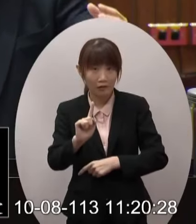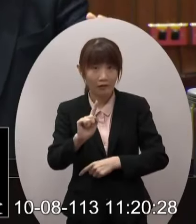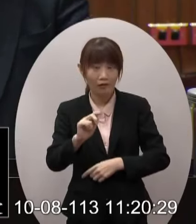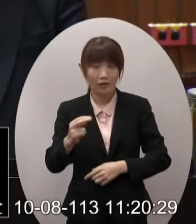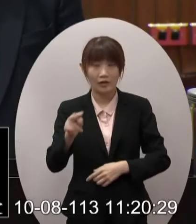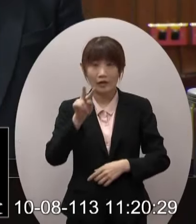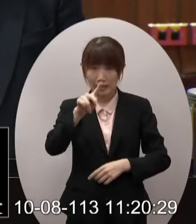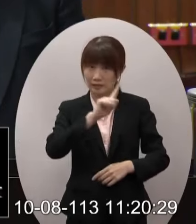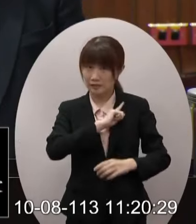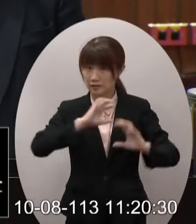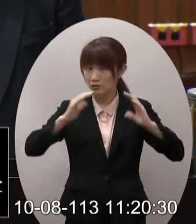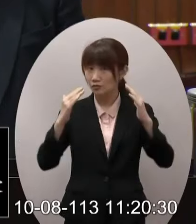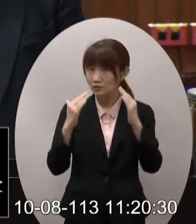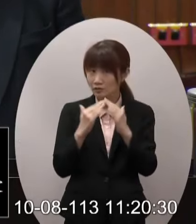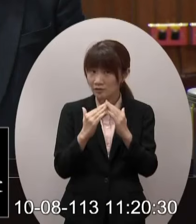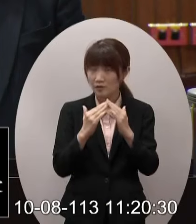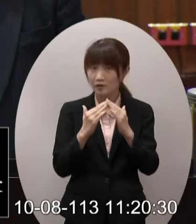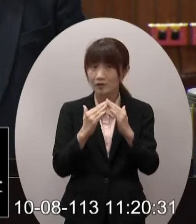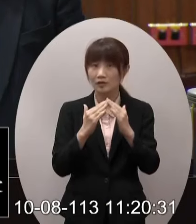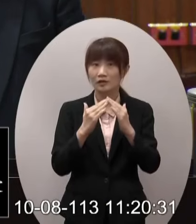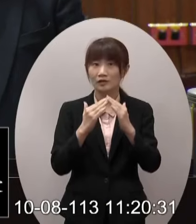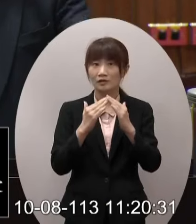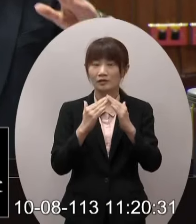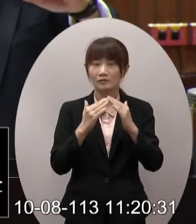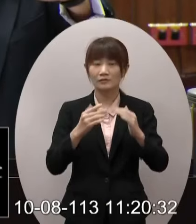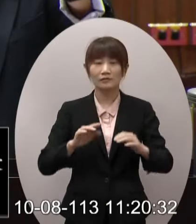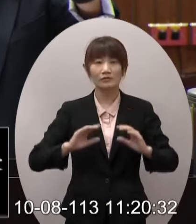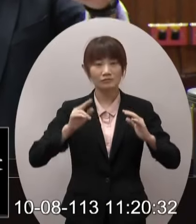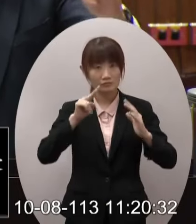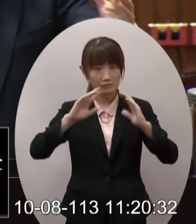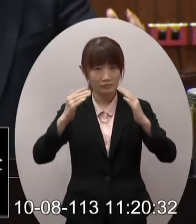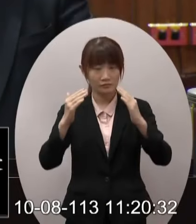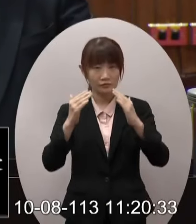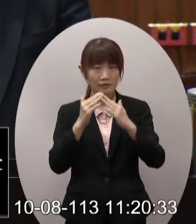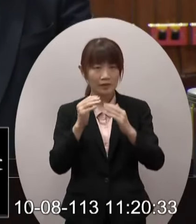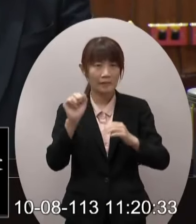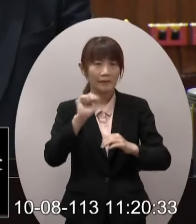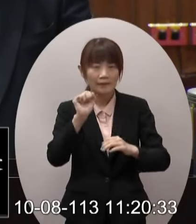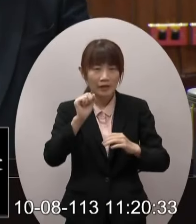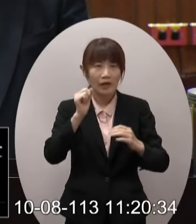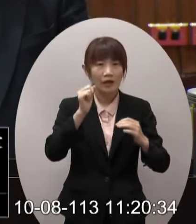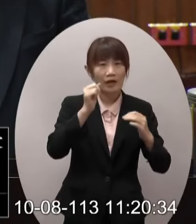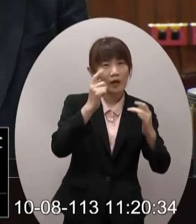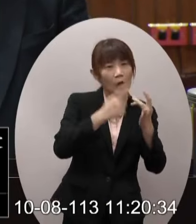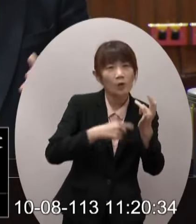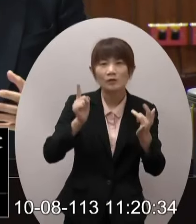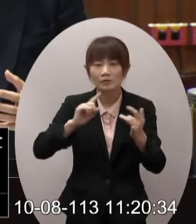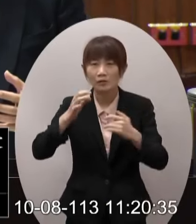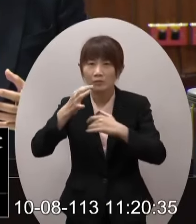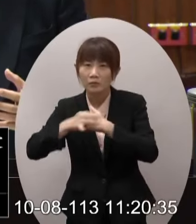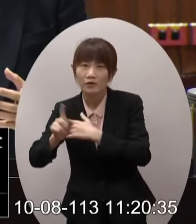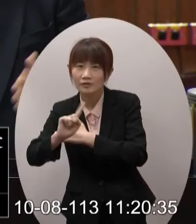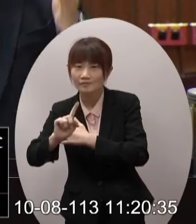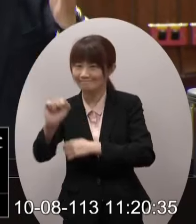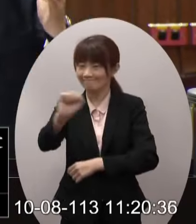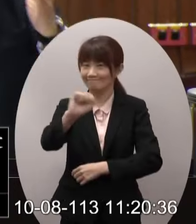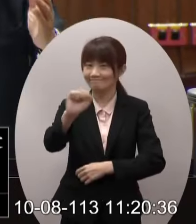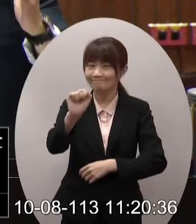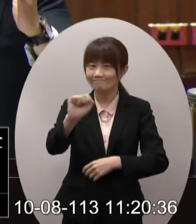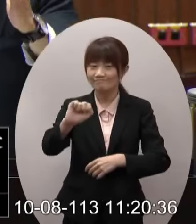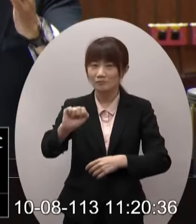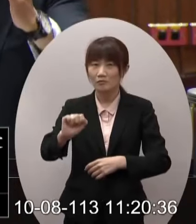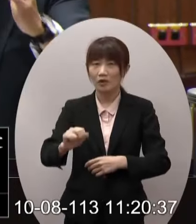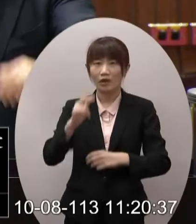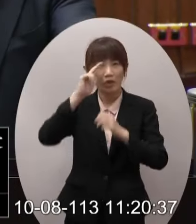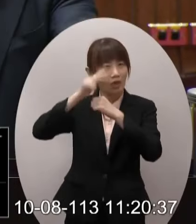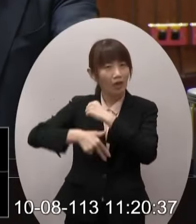自己国家，我们不能让我们国家有任何阴暗的角落。最